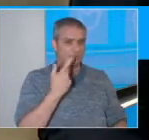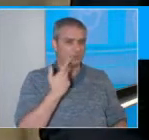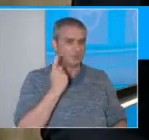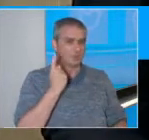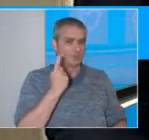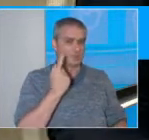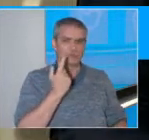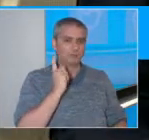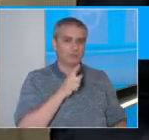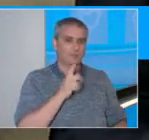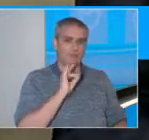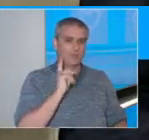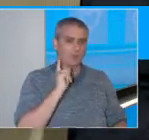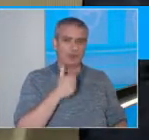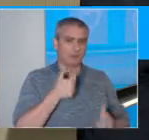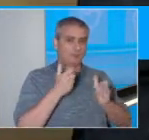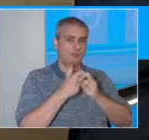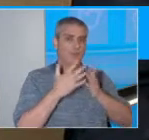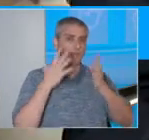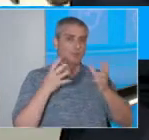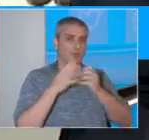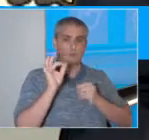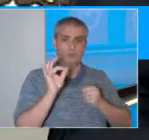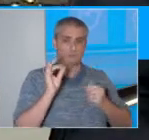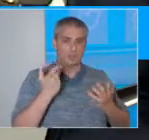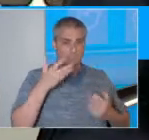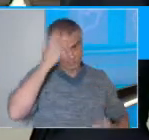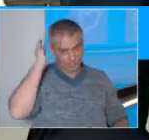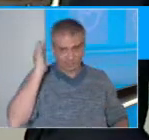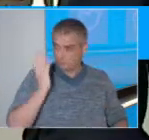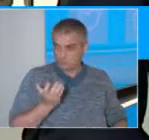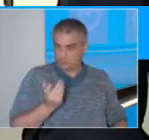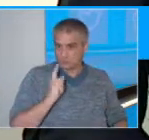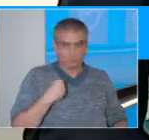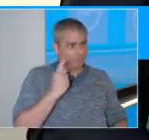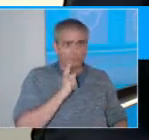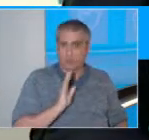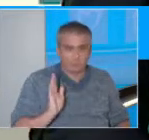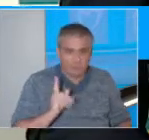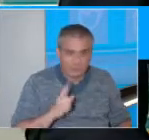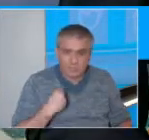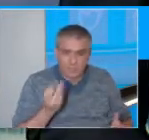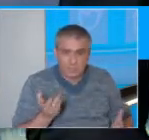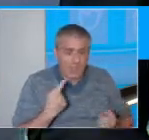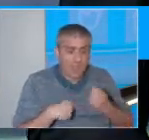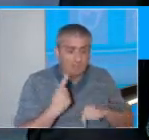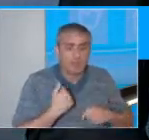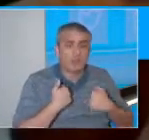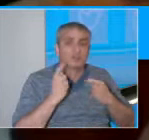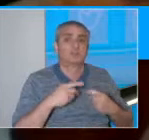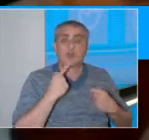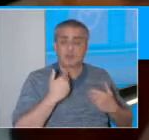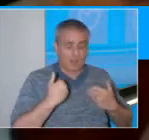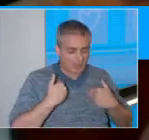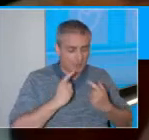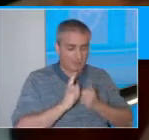שם, אפילו לא לראש המפלגה הגדולה בגוש שלך, יאיר לפיד. לא צריך להיות שם כרגע, לא צריך להיות שם כרגע, להפך, אנחנו צריכים להגיד, אנחנו